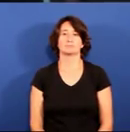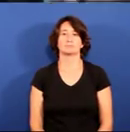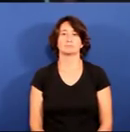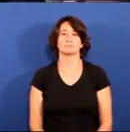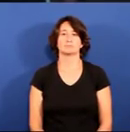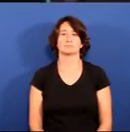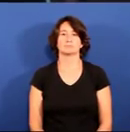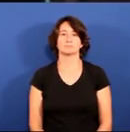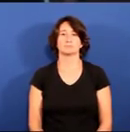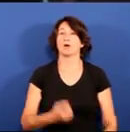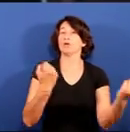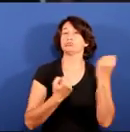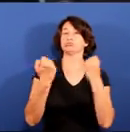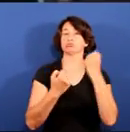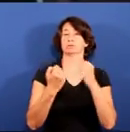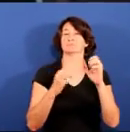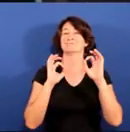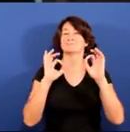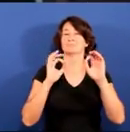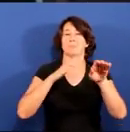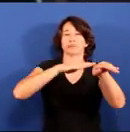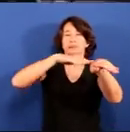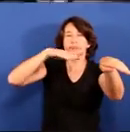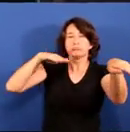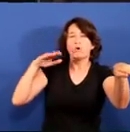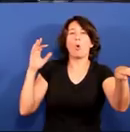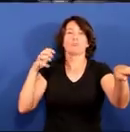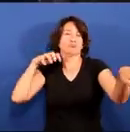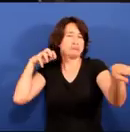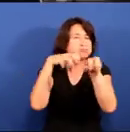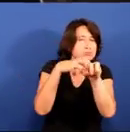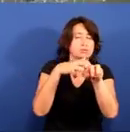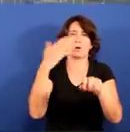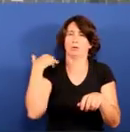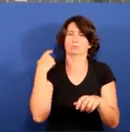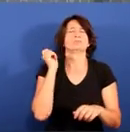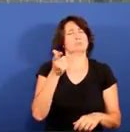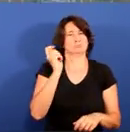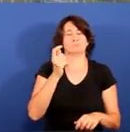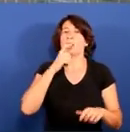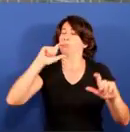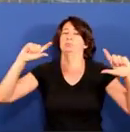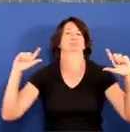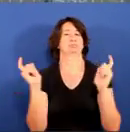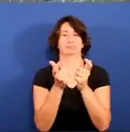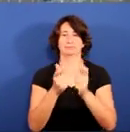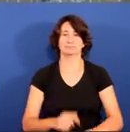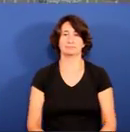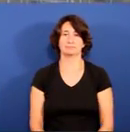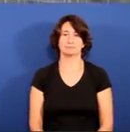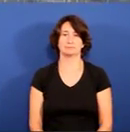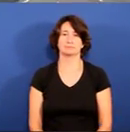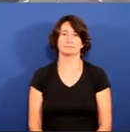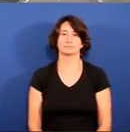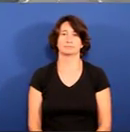handikoa zela A8 autobidearen bide alternatibo bat eraikitza Bilbo inguruan. Eskakizun sozial horrek eskatu zuen ahalegin tekniko eta